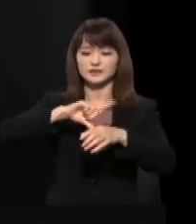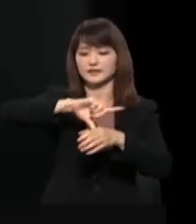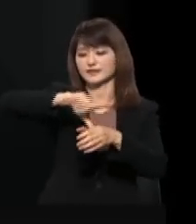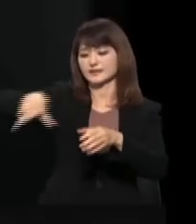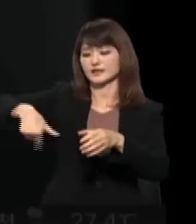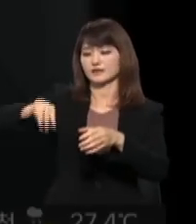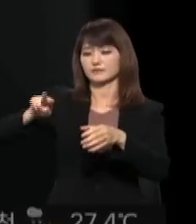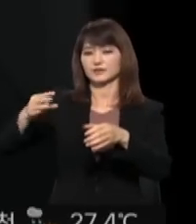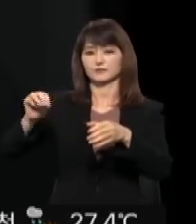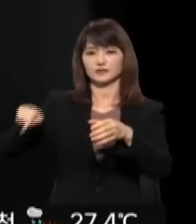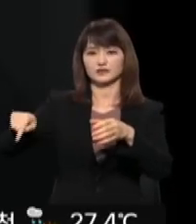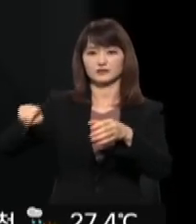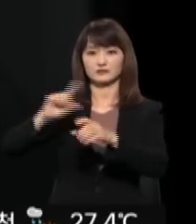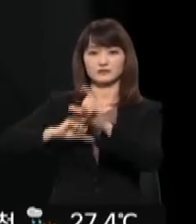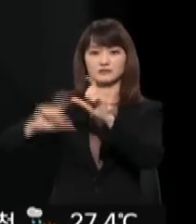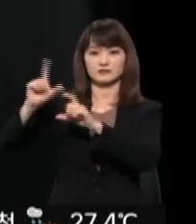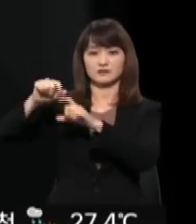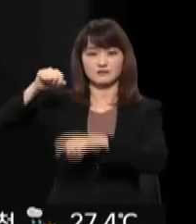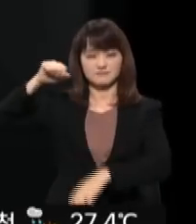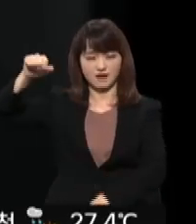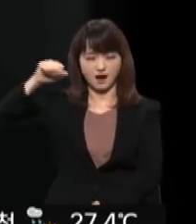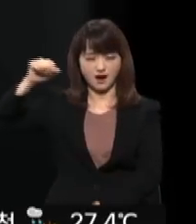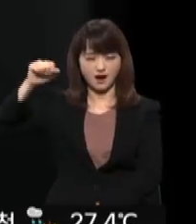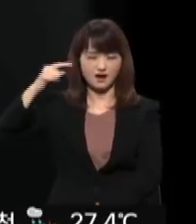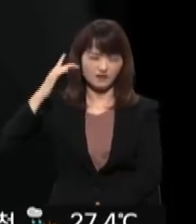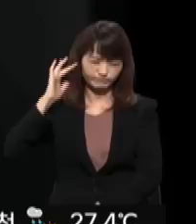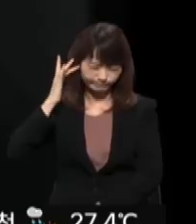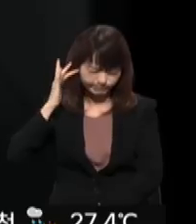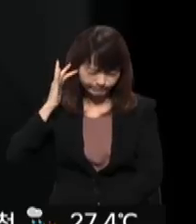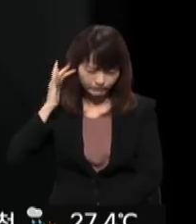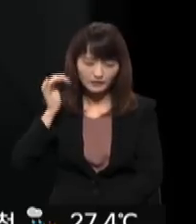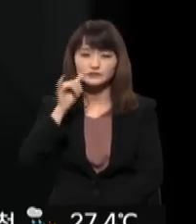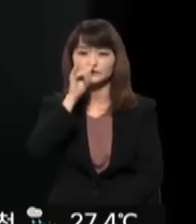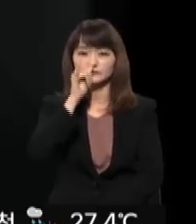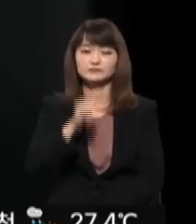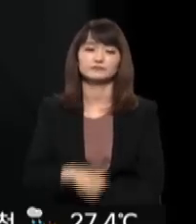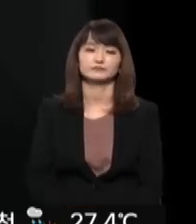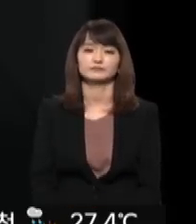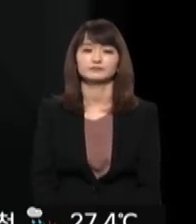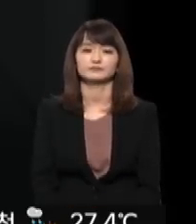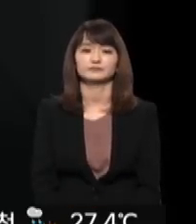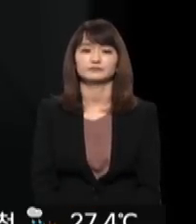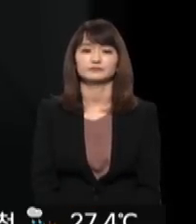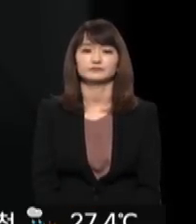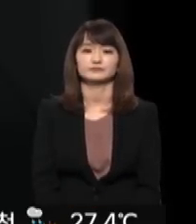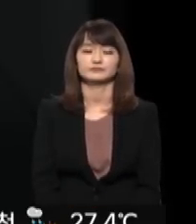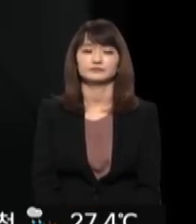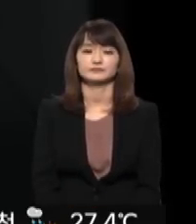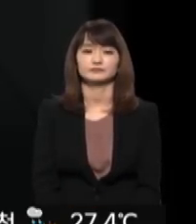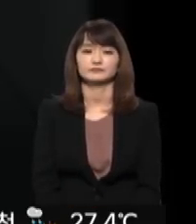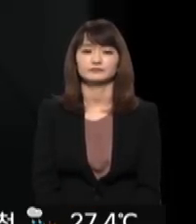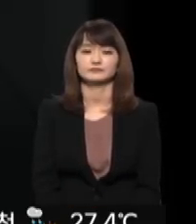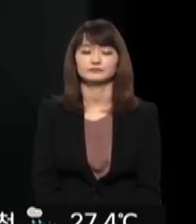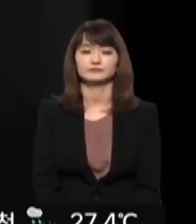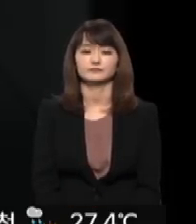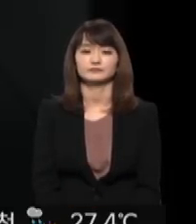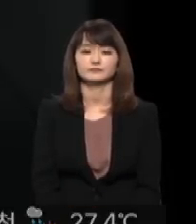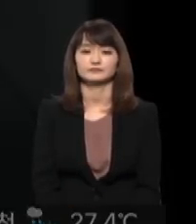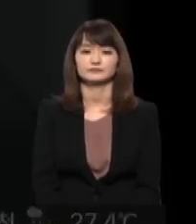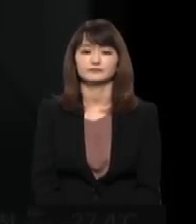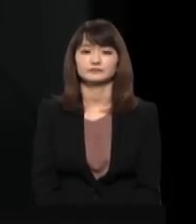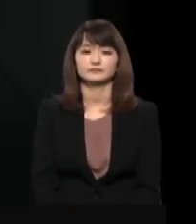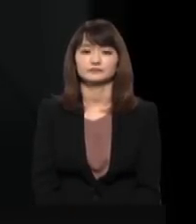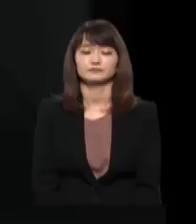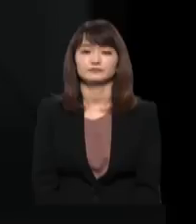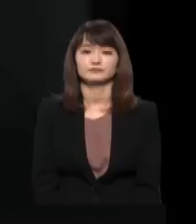한다든지 그게 이제 그 해당 지역에서는 주민들의 평화로운 일상을 깨뜨릴 염려가 있기 때문에 그런 것까지 포함해서